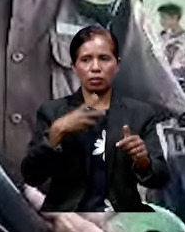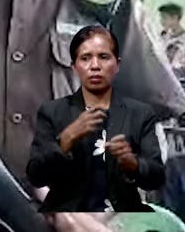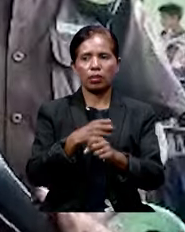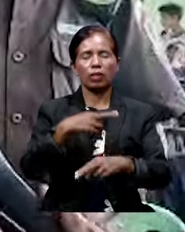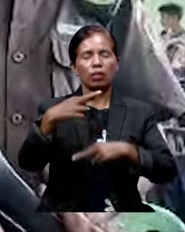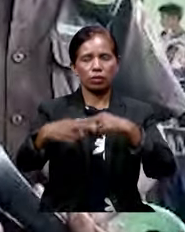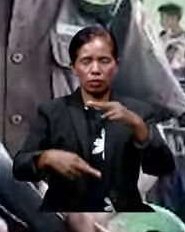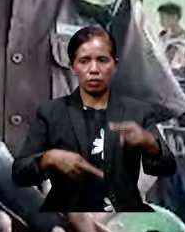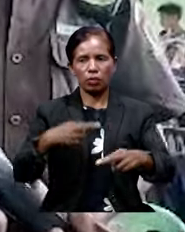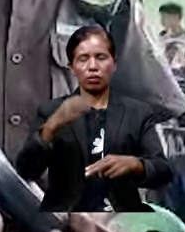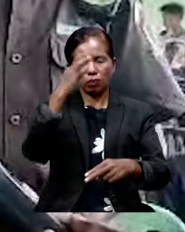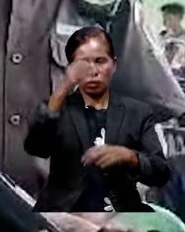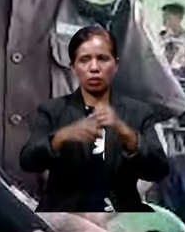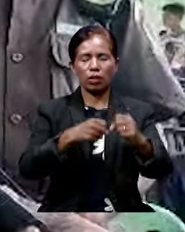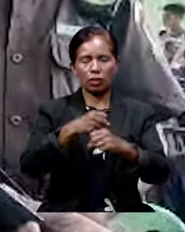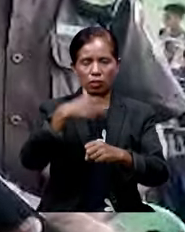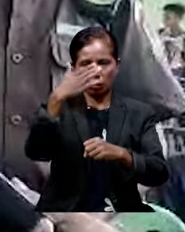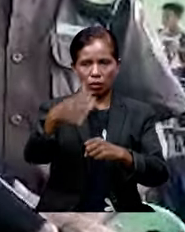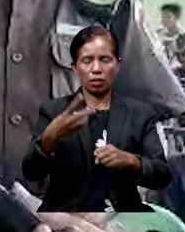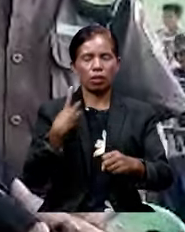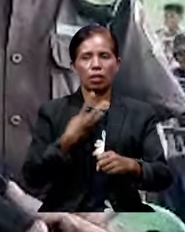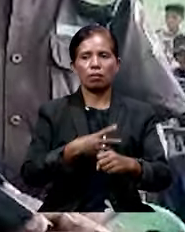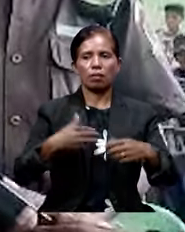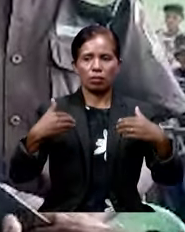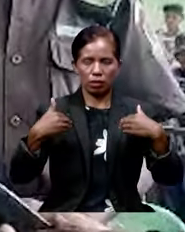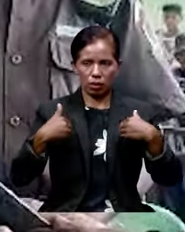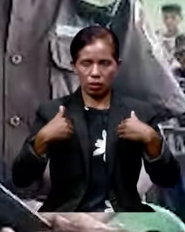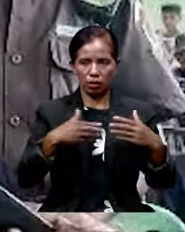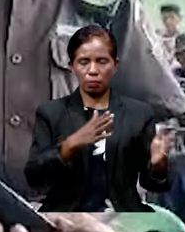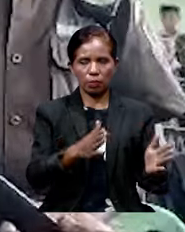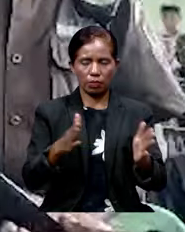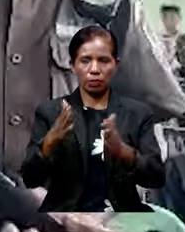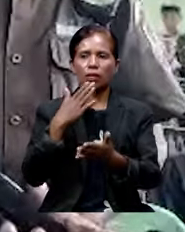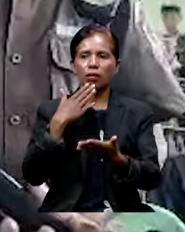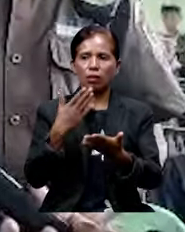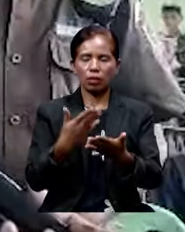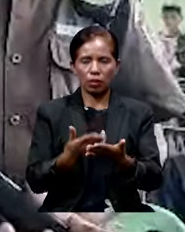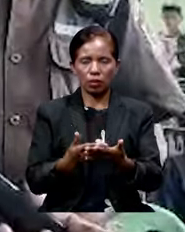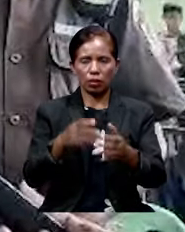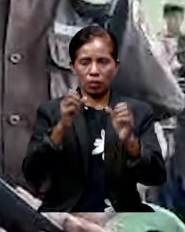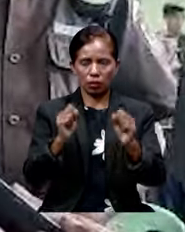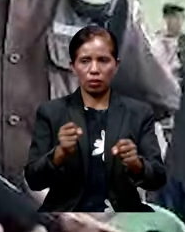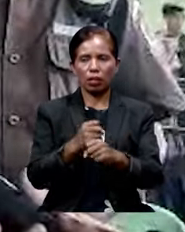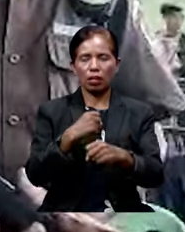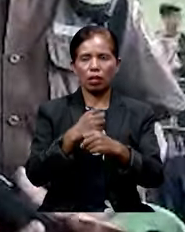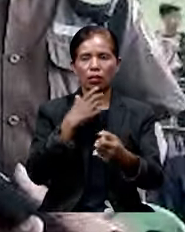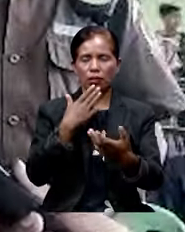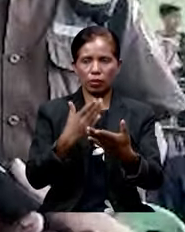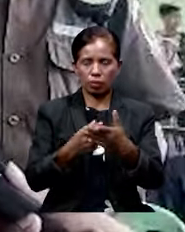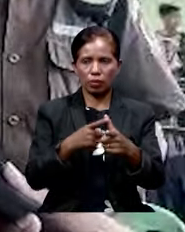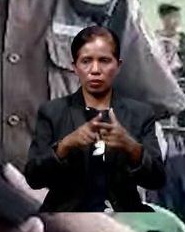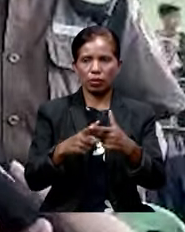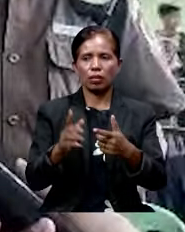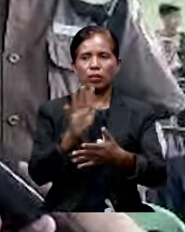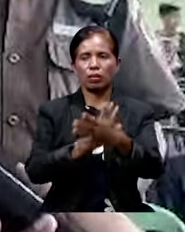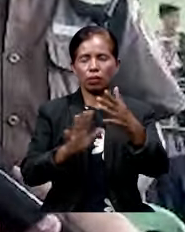rotativa abon bere tina oi mai filafali maka ami sei preparasaun di aklitang atau nebele halo di aklitang depois seremonia